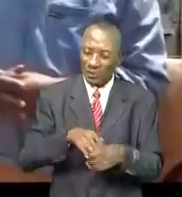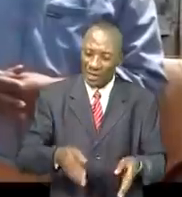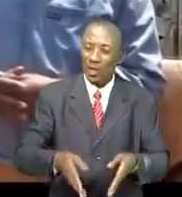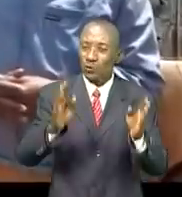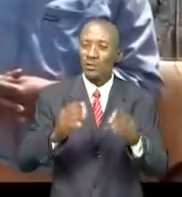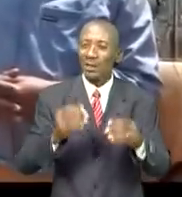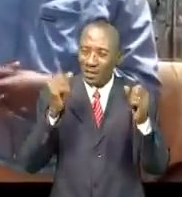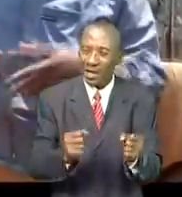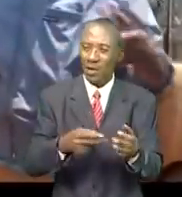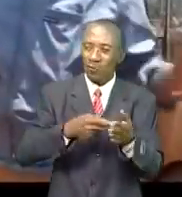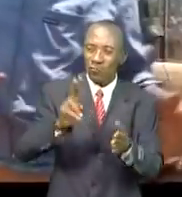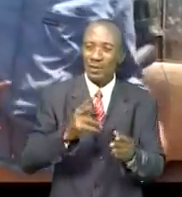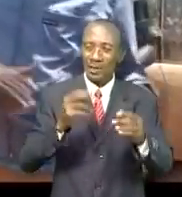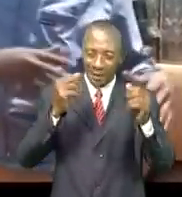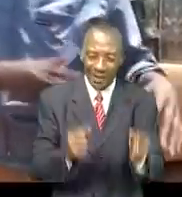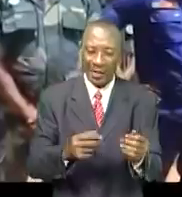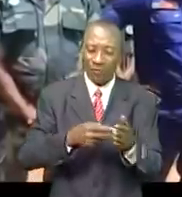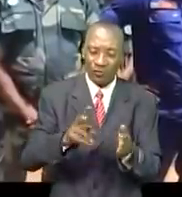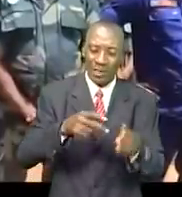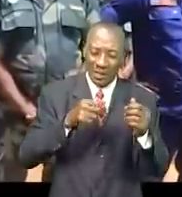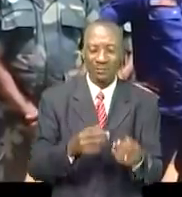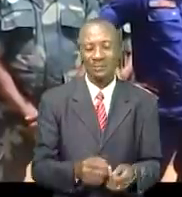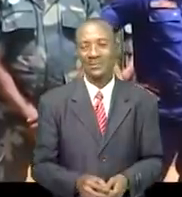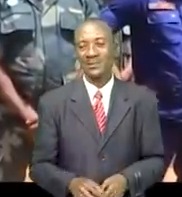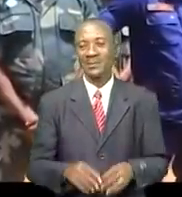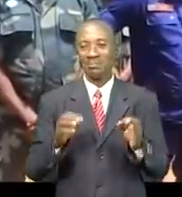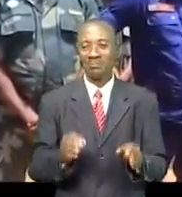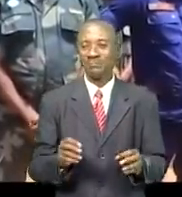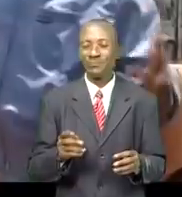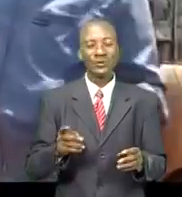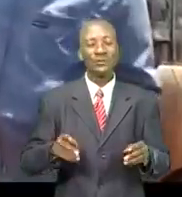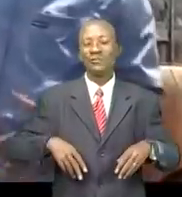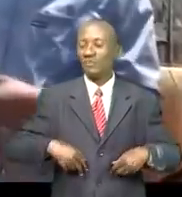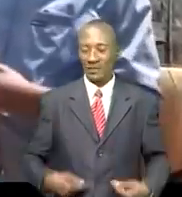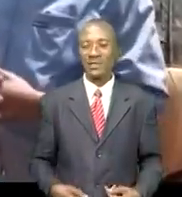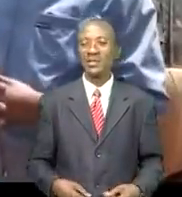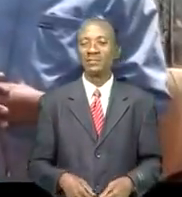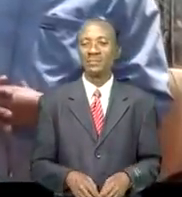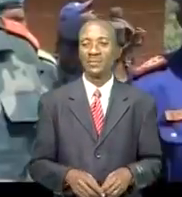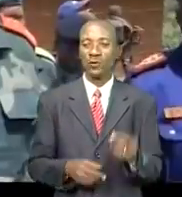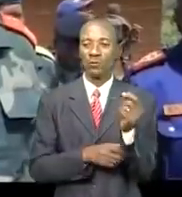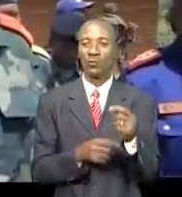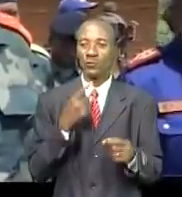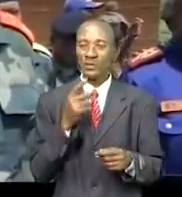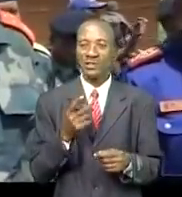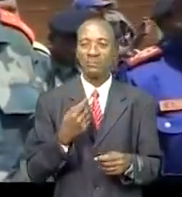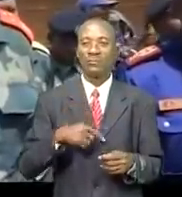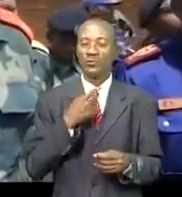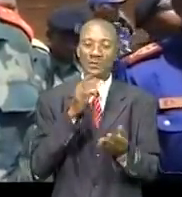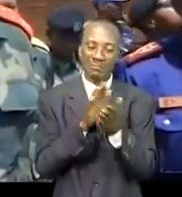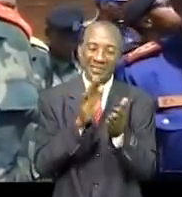tronçon. Nous saluons le travail des FARDC et de la police. Ils ont en tout cas libéré ce tronçon.